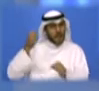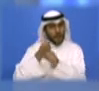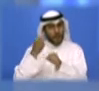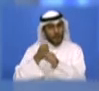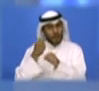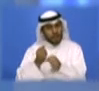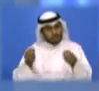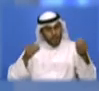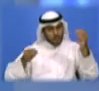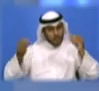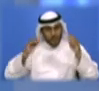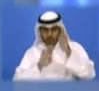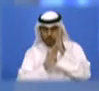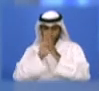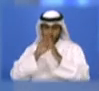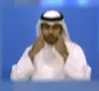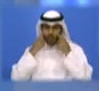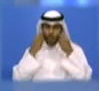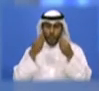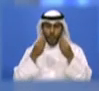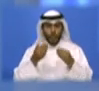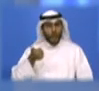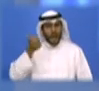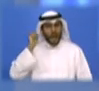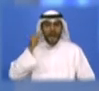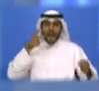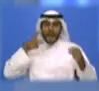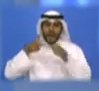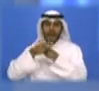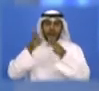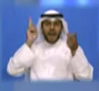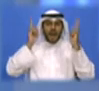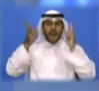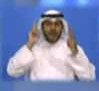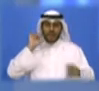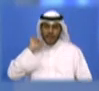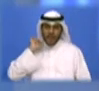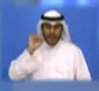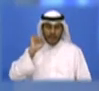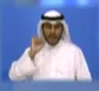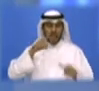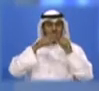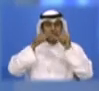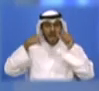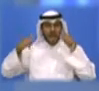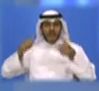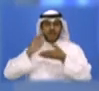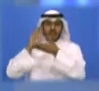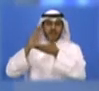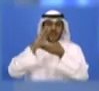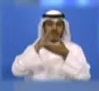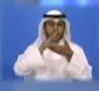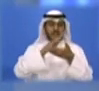كلمة ألقاها الليلة الماضية بمناسبة حفل تكريم المبدعين من أبناء دول مجلس التعاون الخليجية وافتتاح مسرح